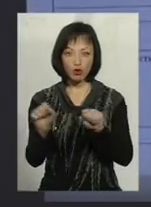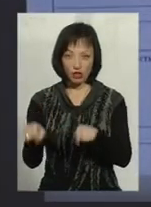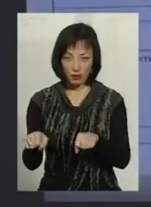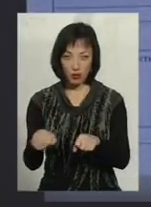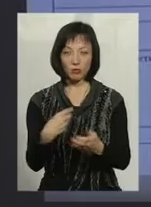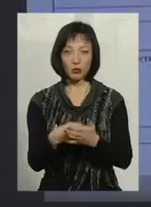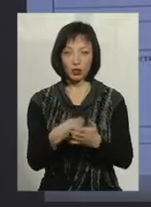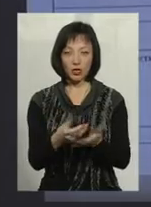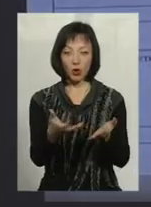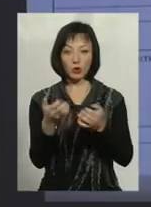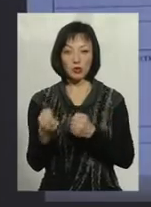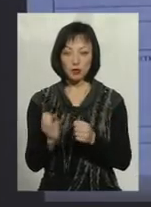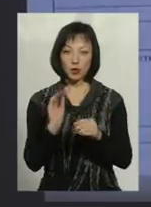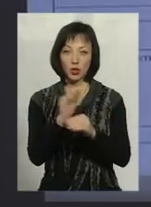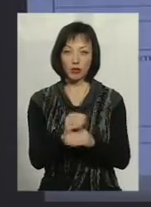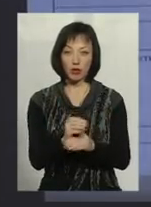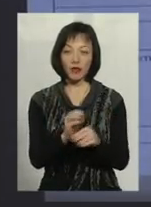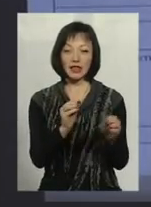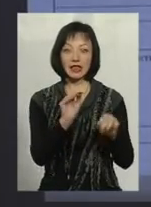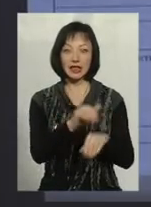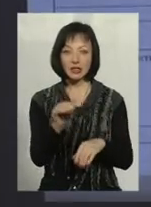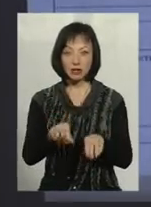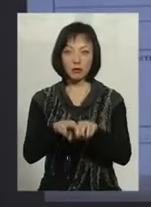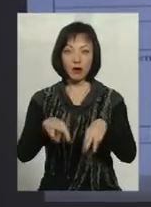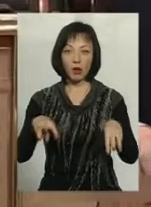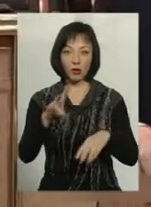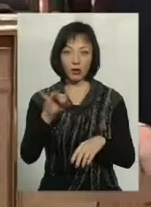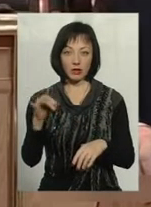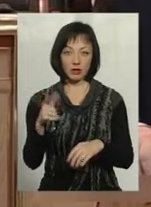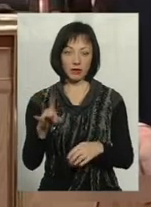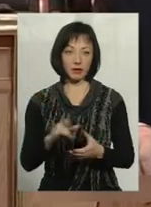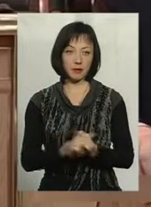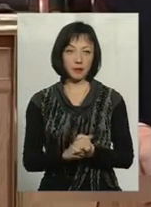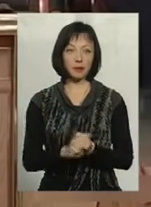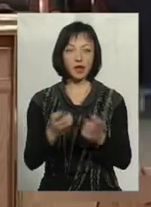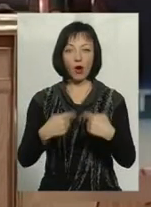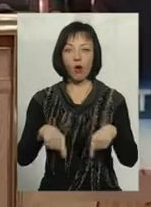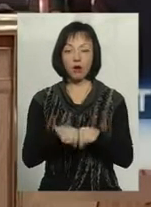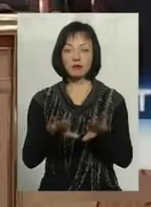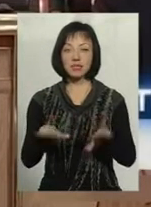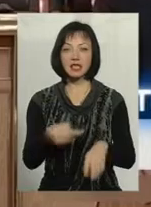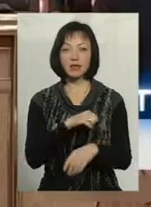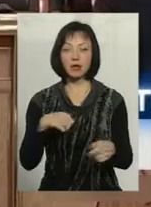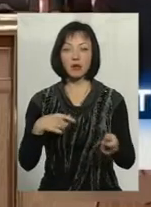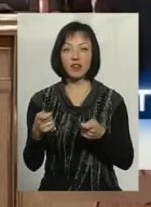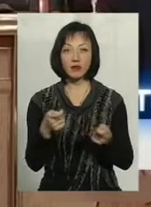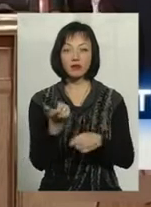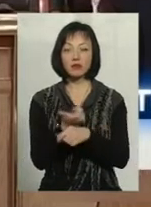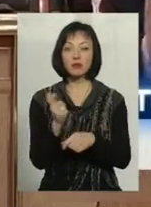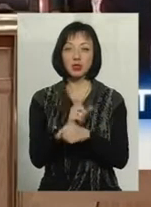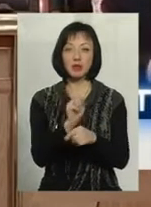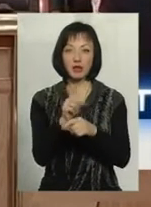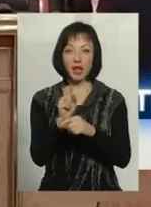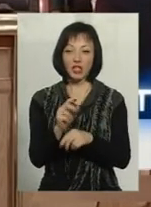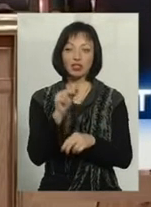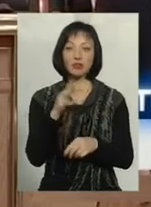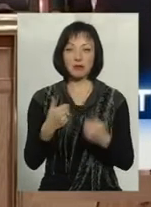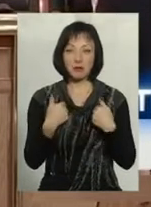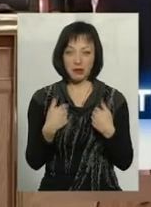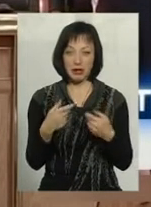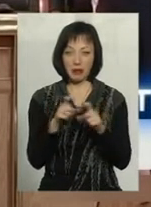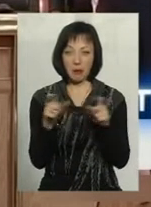другої групи. Перевірте це, будь ласка, і вам все стане зрозуміло. Дякую за відповідь. Прошу режисера показати